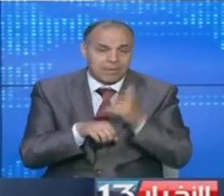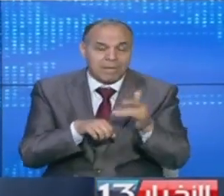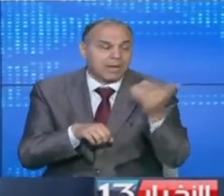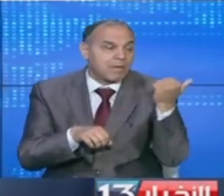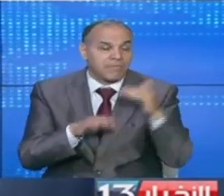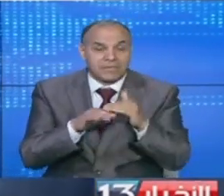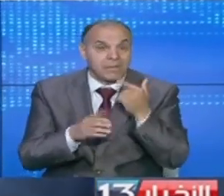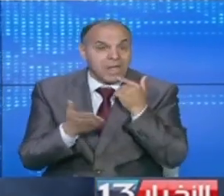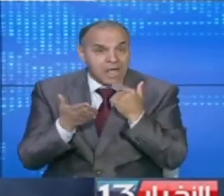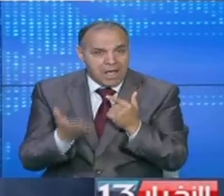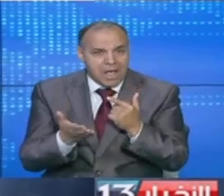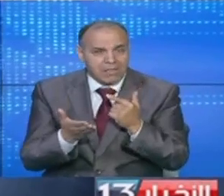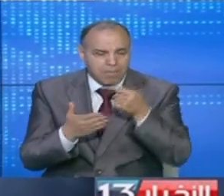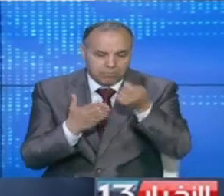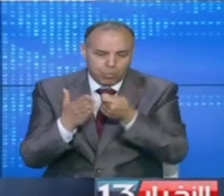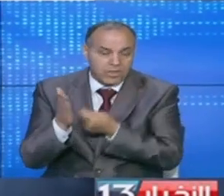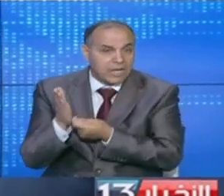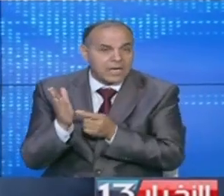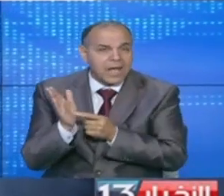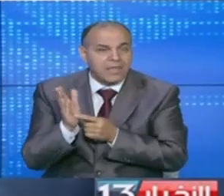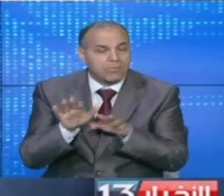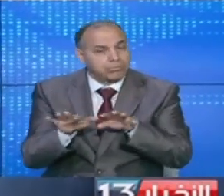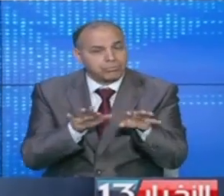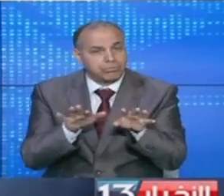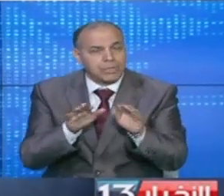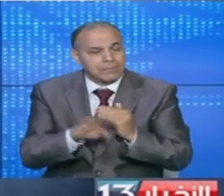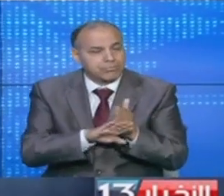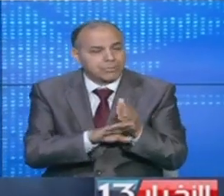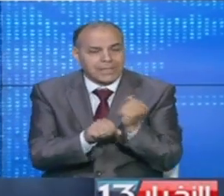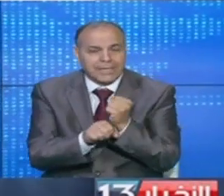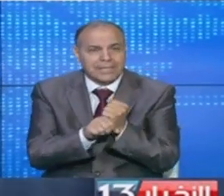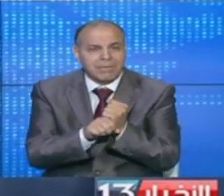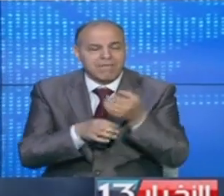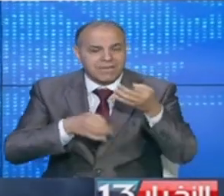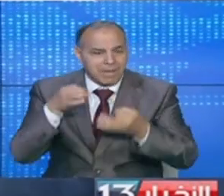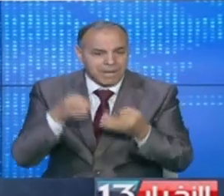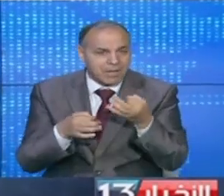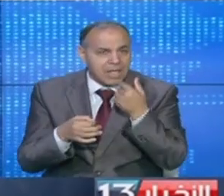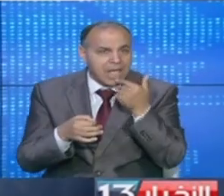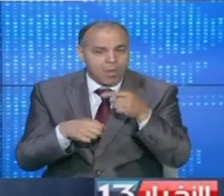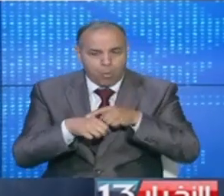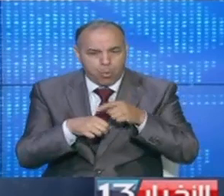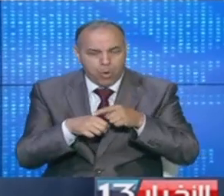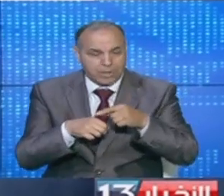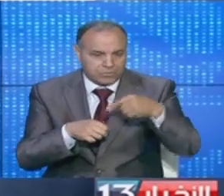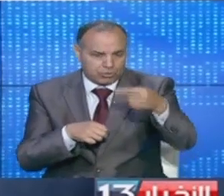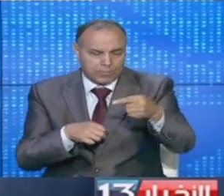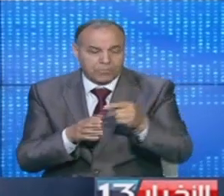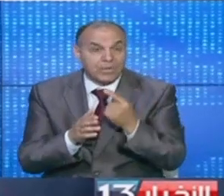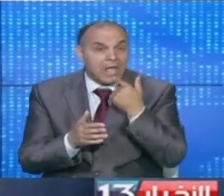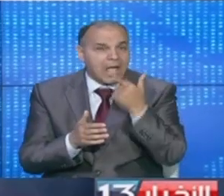الليله الماضيه مذكره تتعلق باجراءات استئناف العمل في المحاكم خلال الفتره القادمه